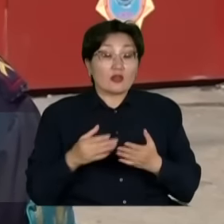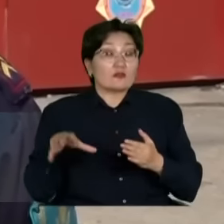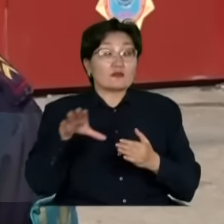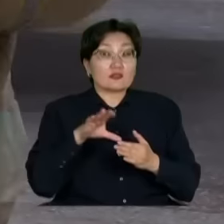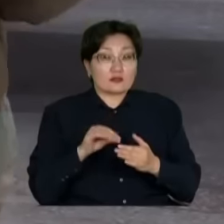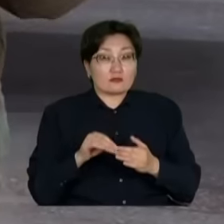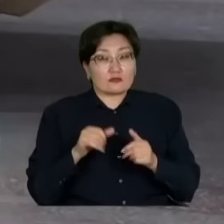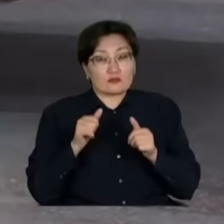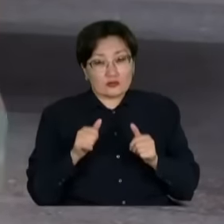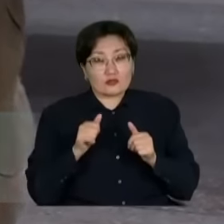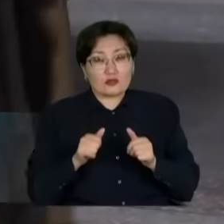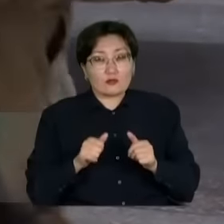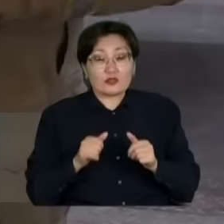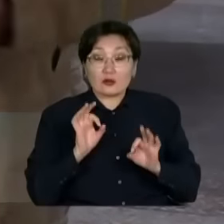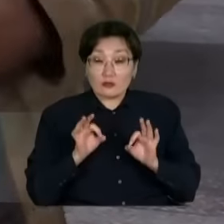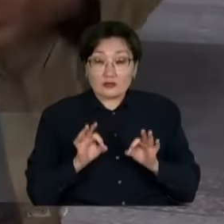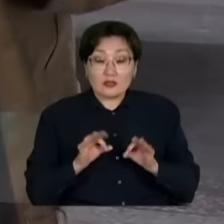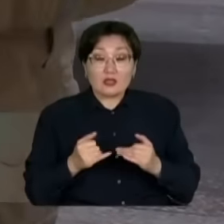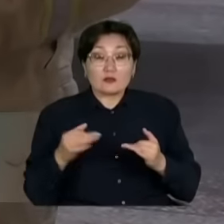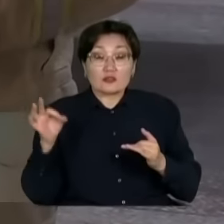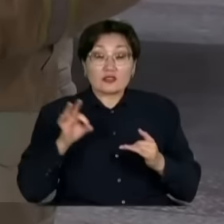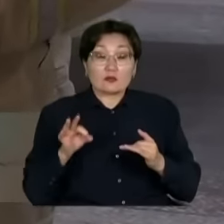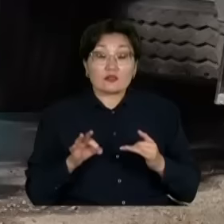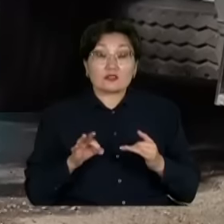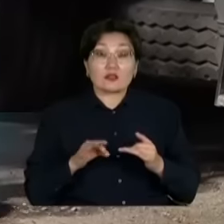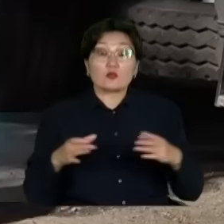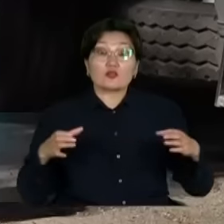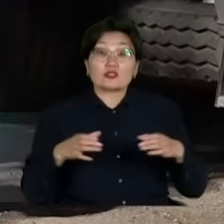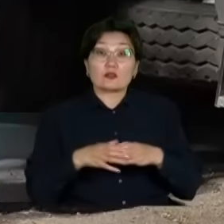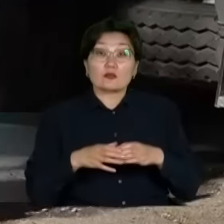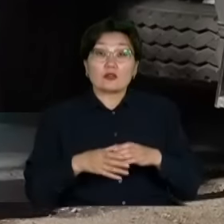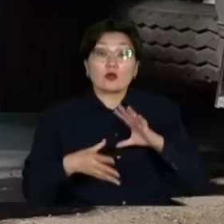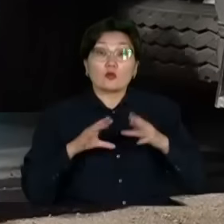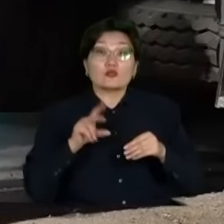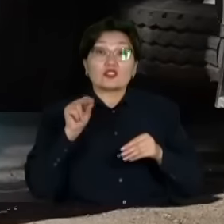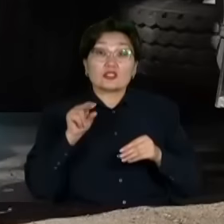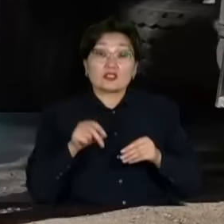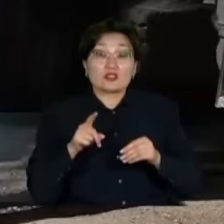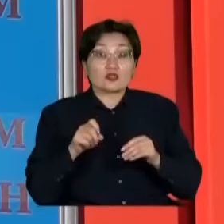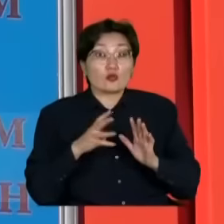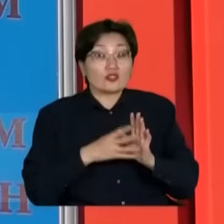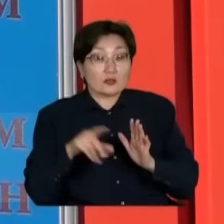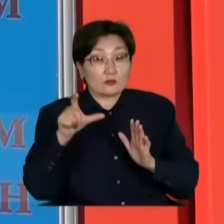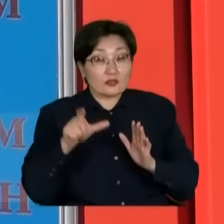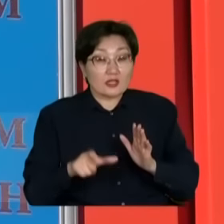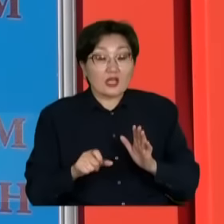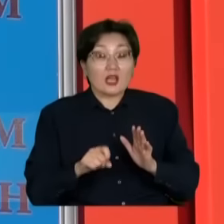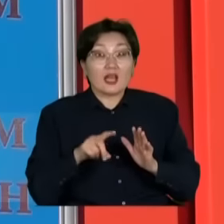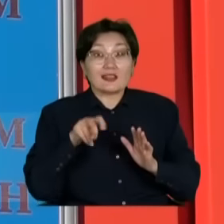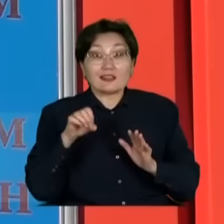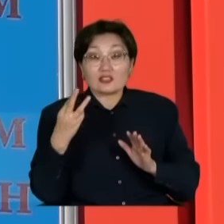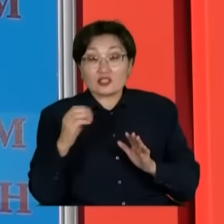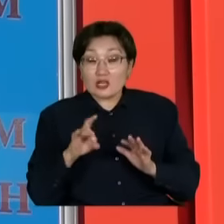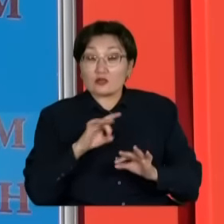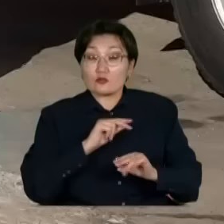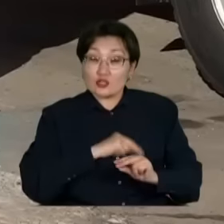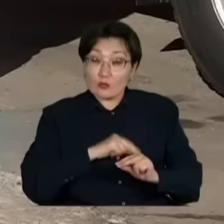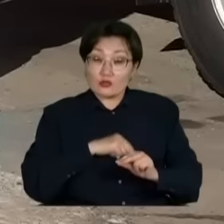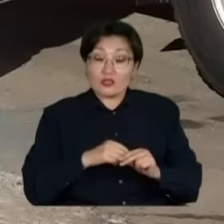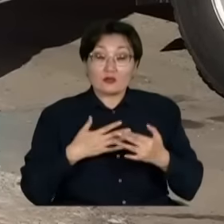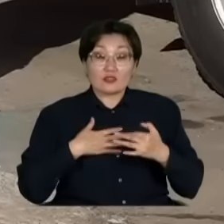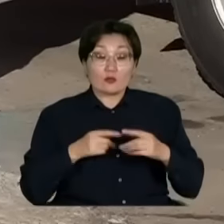обходится хорошо На данный момент нашем спем отряде общая численность 109 человек амаки Алишер работает